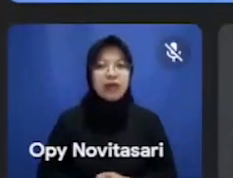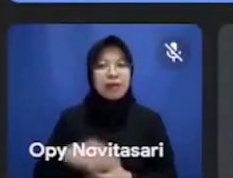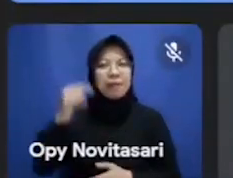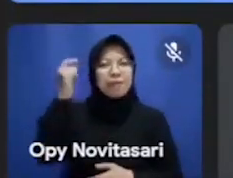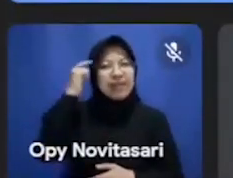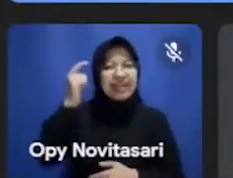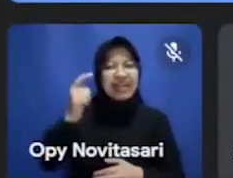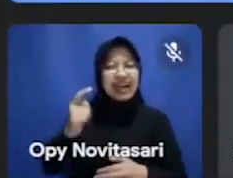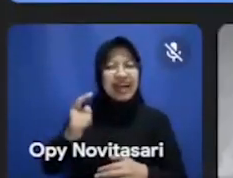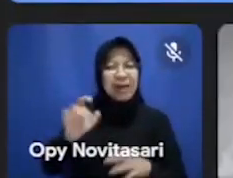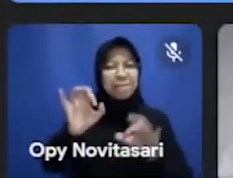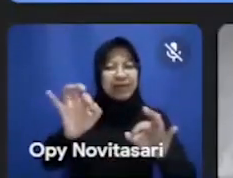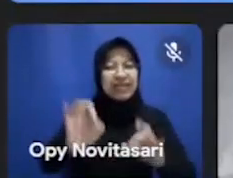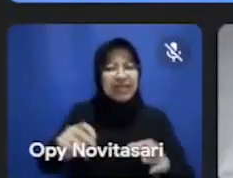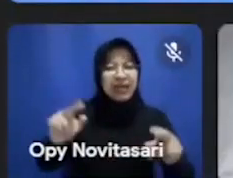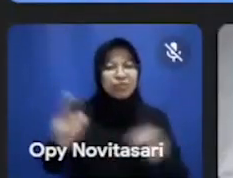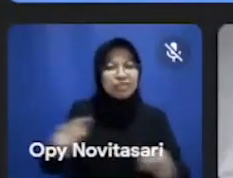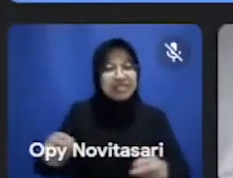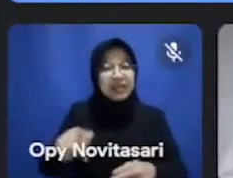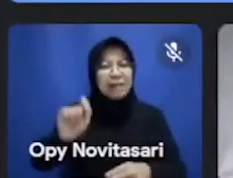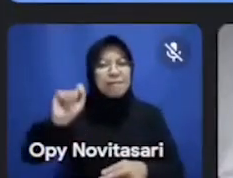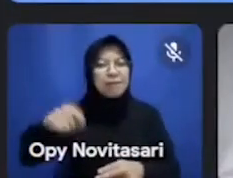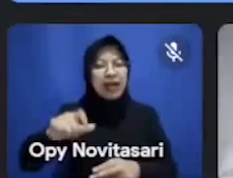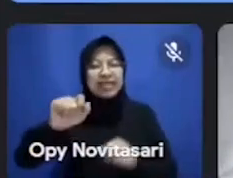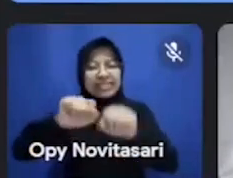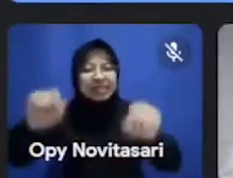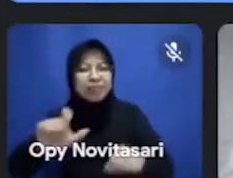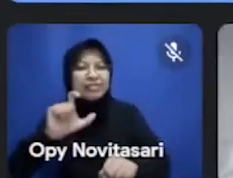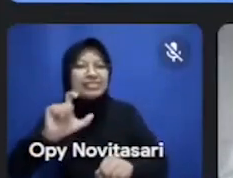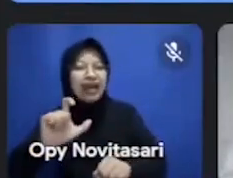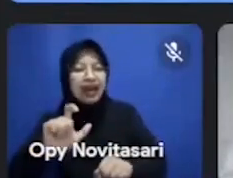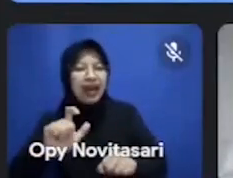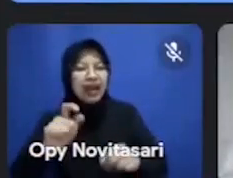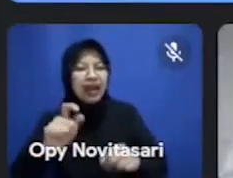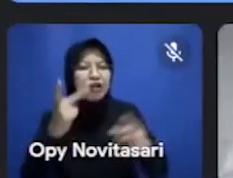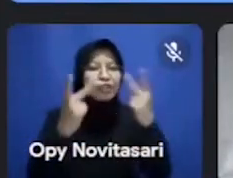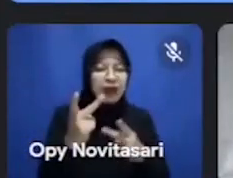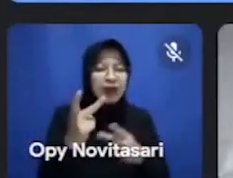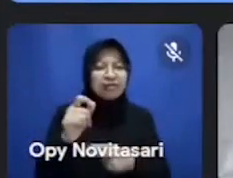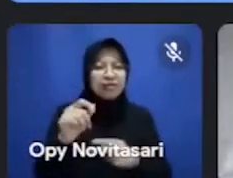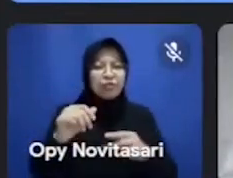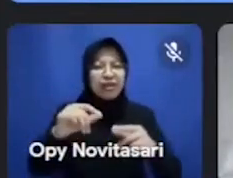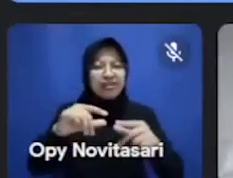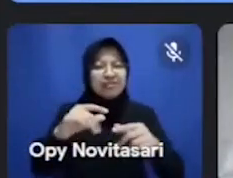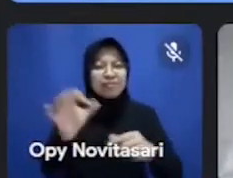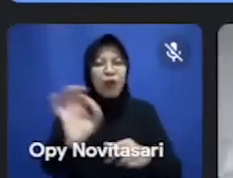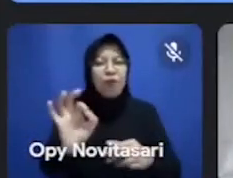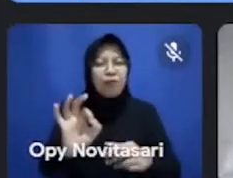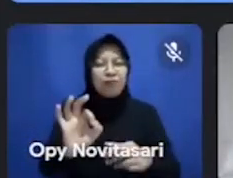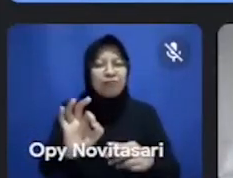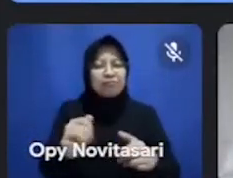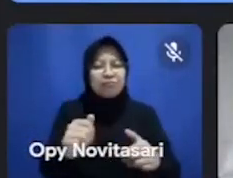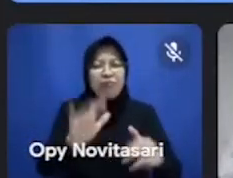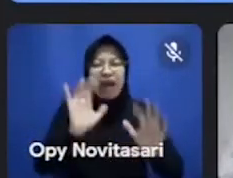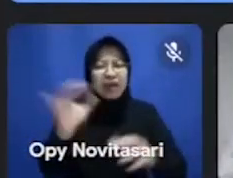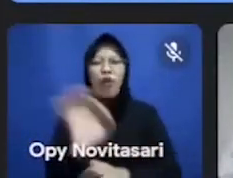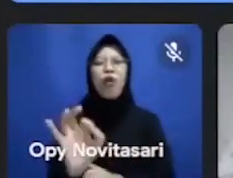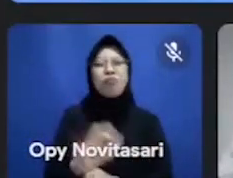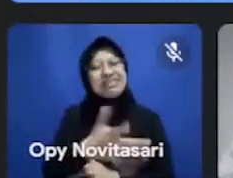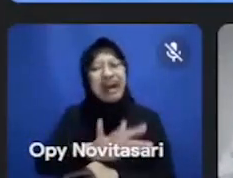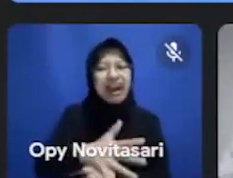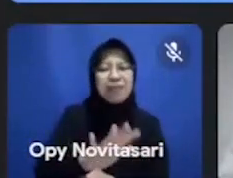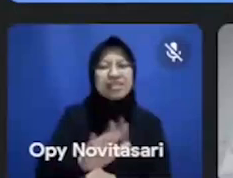dalam pendidikan musik em ini akan menjadi tantangan tentu saja